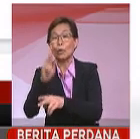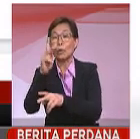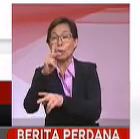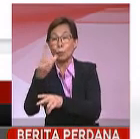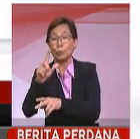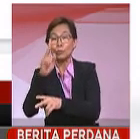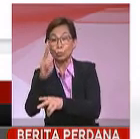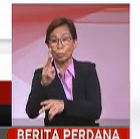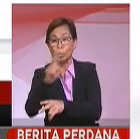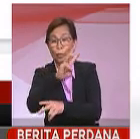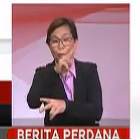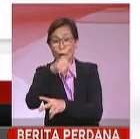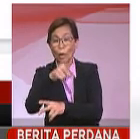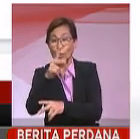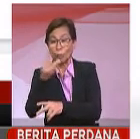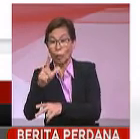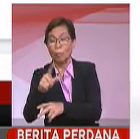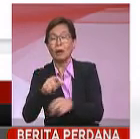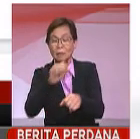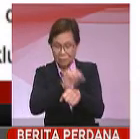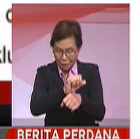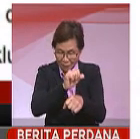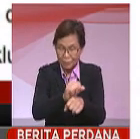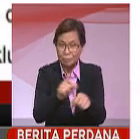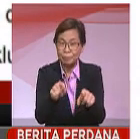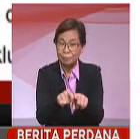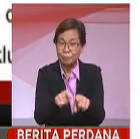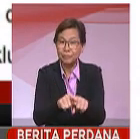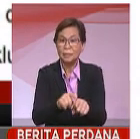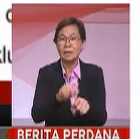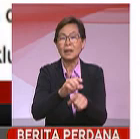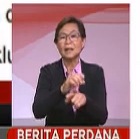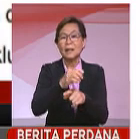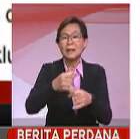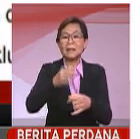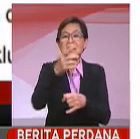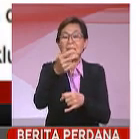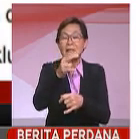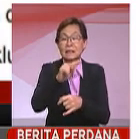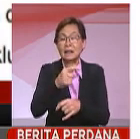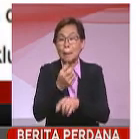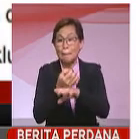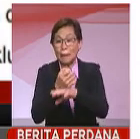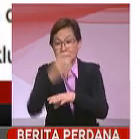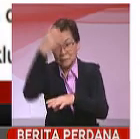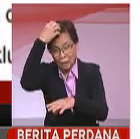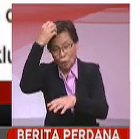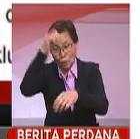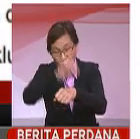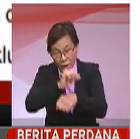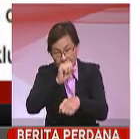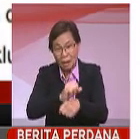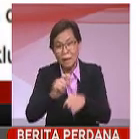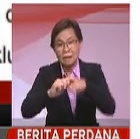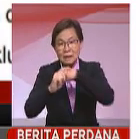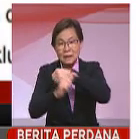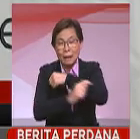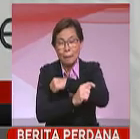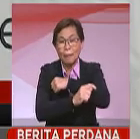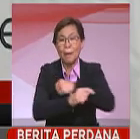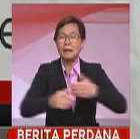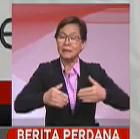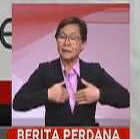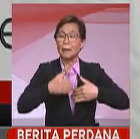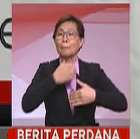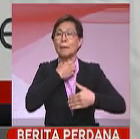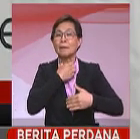di wilayah Persekutuan Kuala Lumpur juga tempat kerja. Kluster Canang Mas di Selangor, kluster tempat kerja. Kluster Taman Sejahtera di